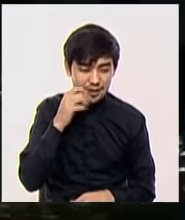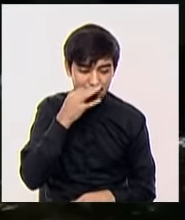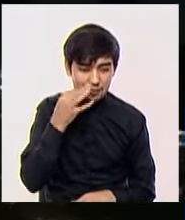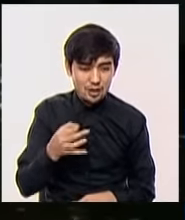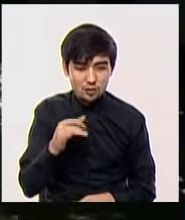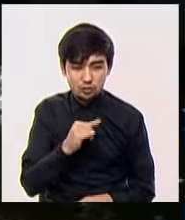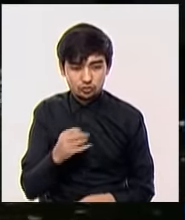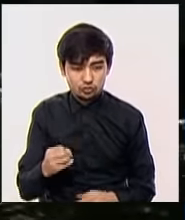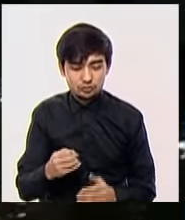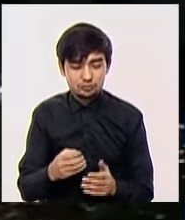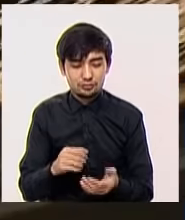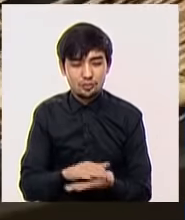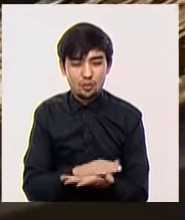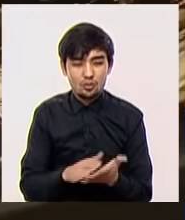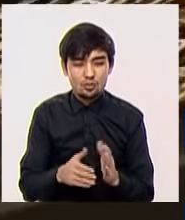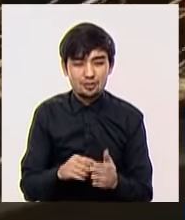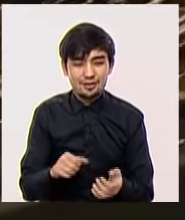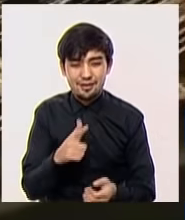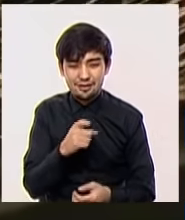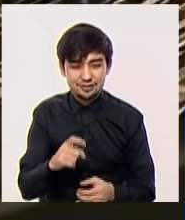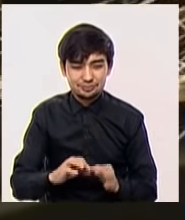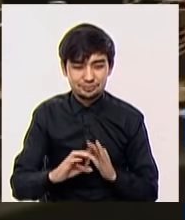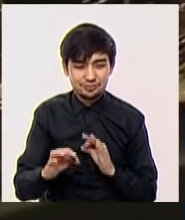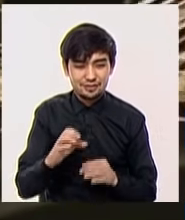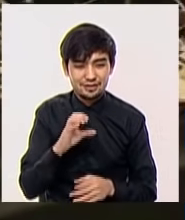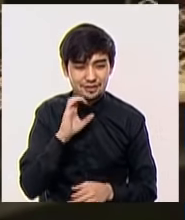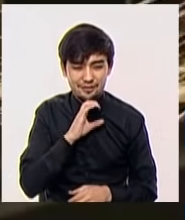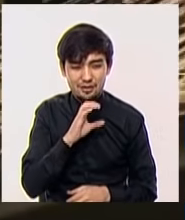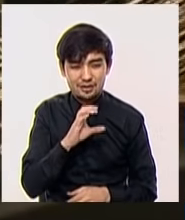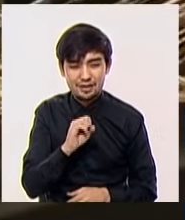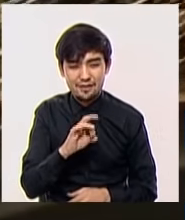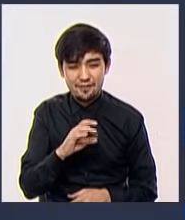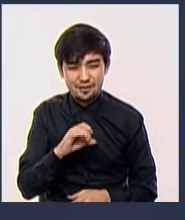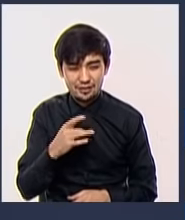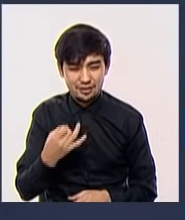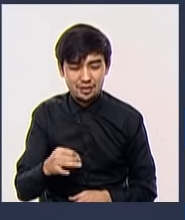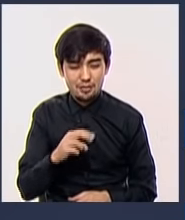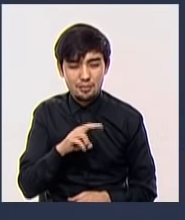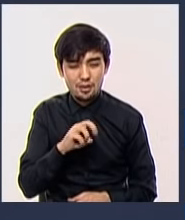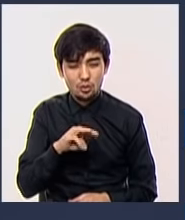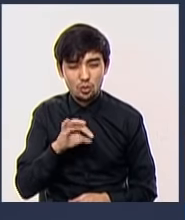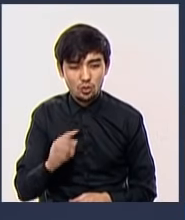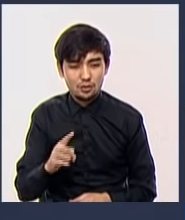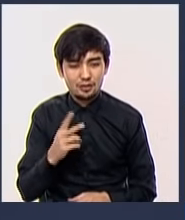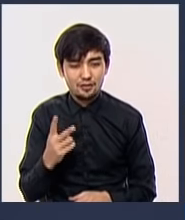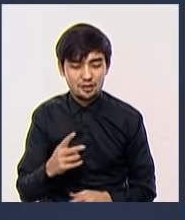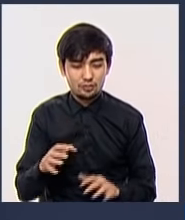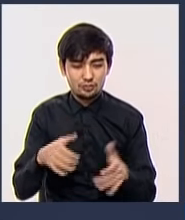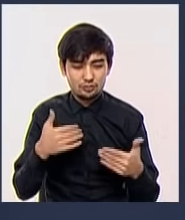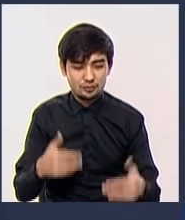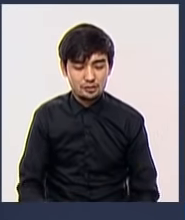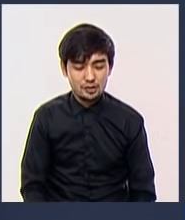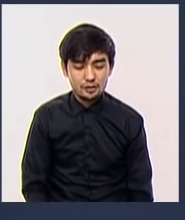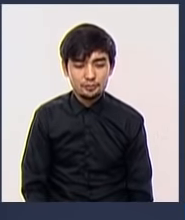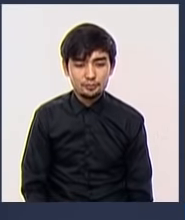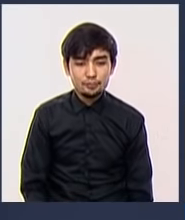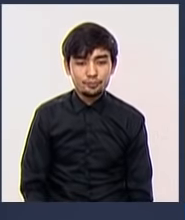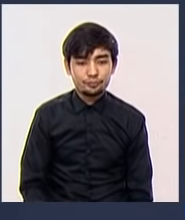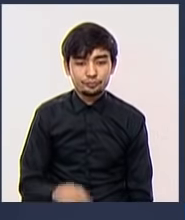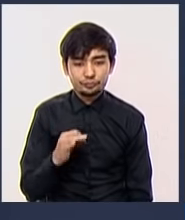отозвала сертификацию по газопроводу северный поток 2 я помню святостью я попросил